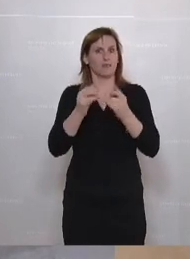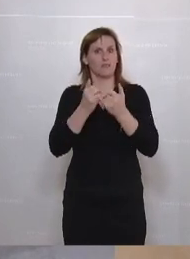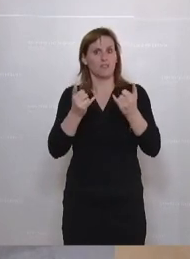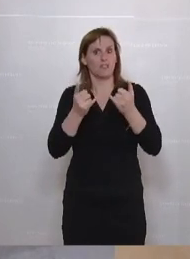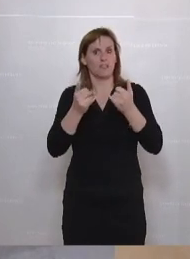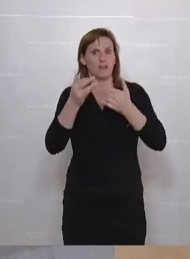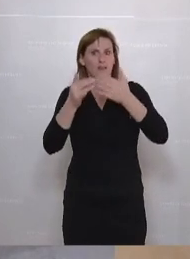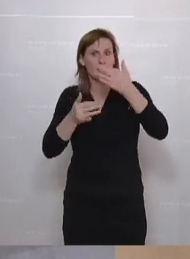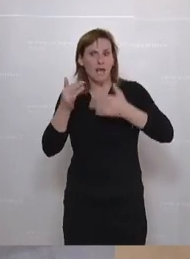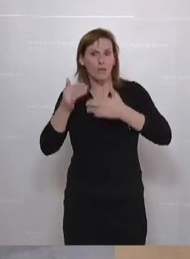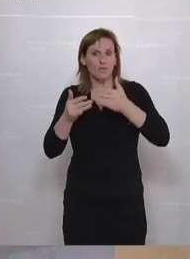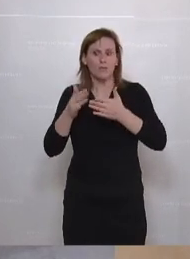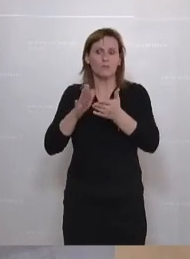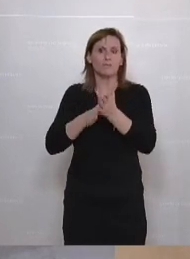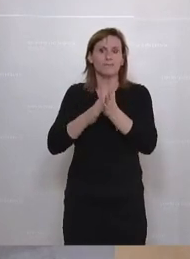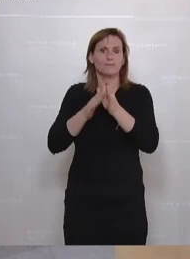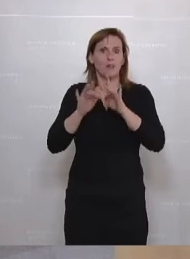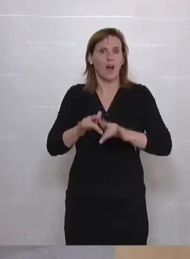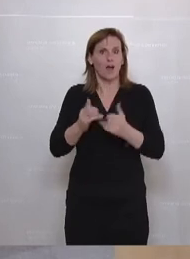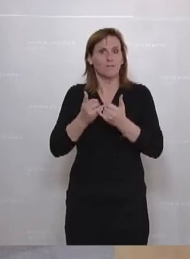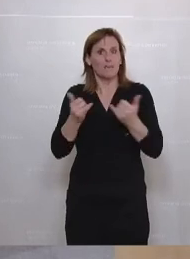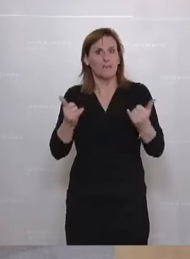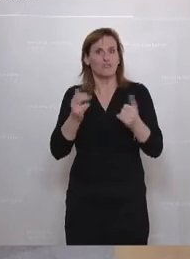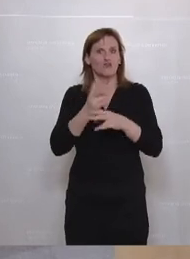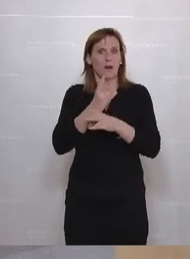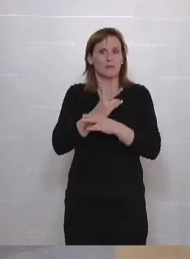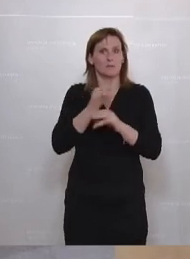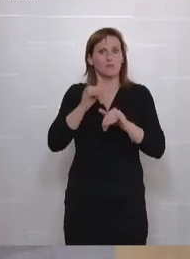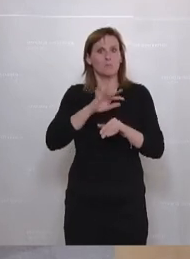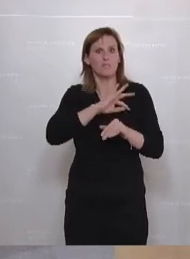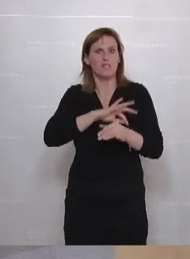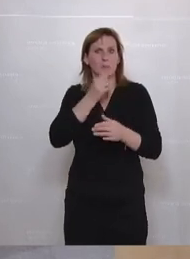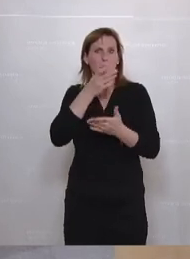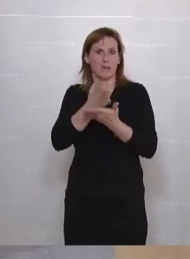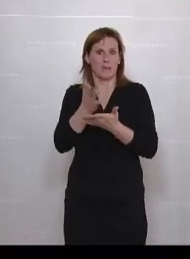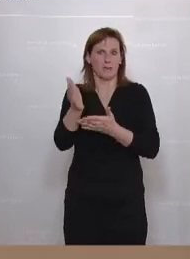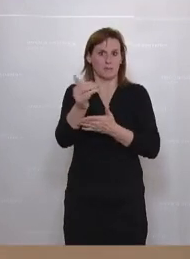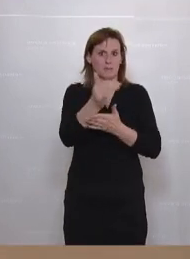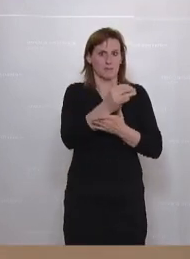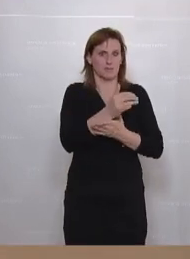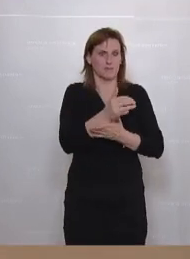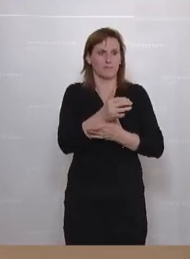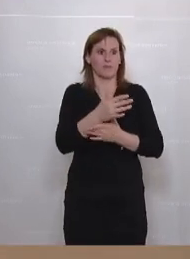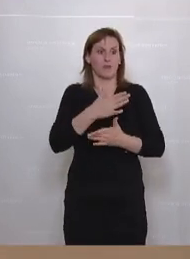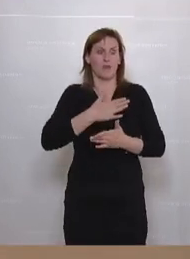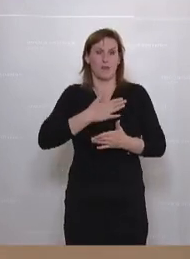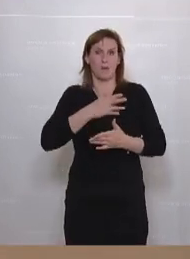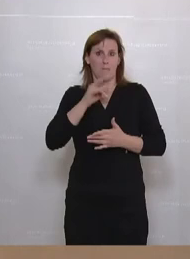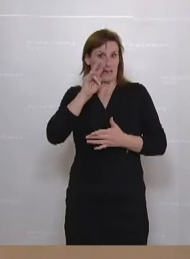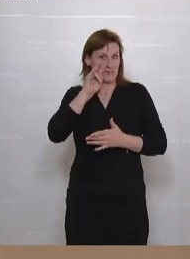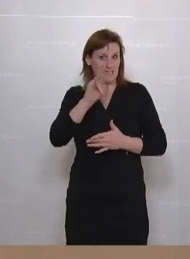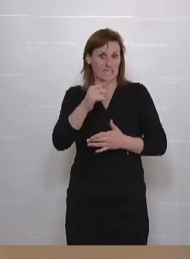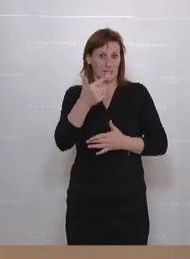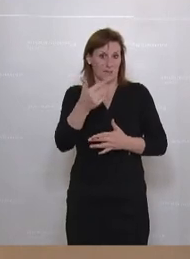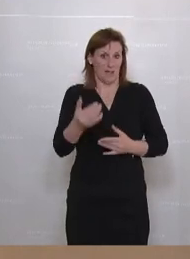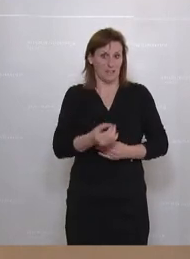Rechenschaftsmechanismus für Belarus. Wie sieht dieser Mechanismus aus? Es gibt eigentlich zwei Ansätze und der Hintergrund ist, dass wir